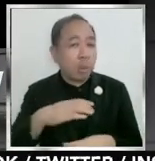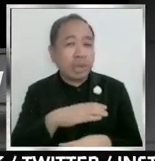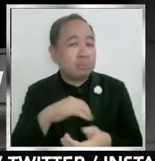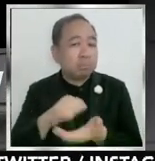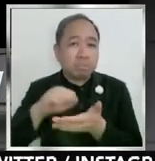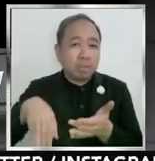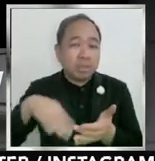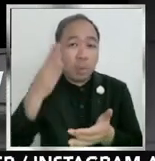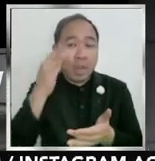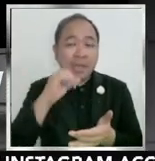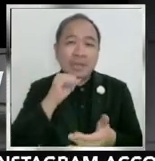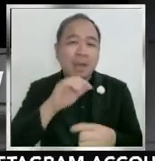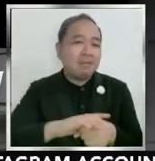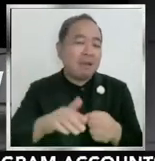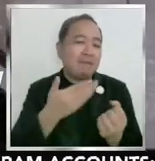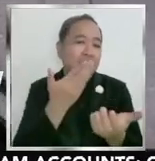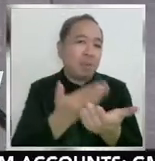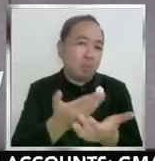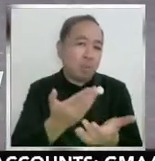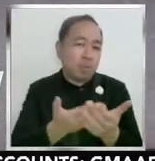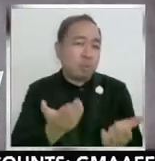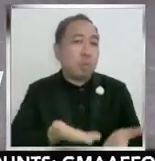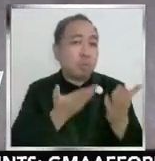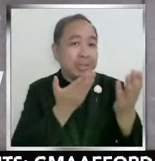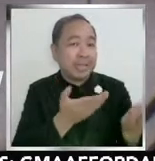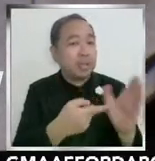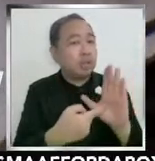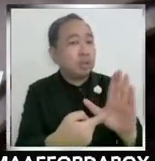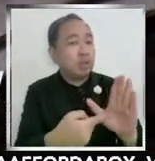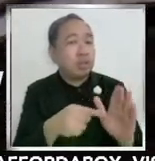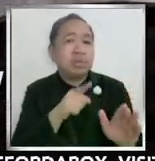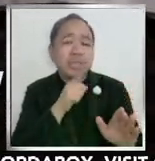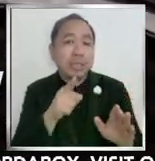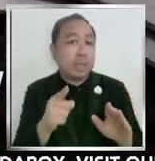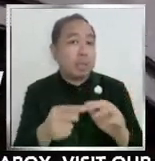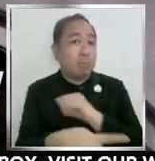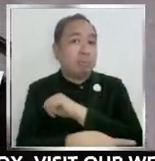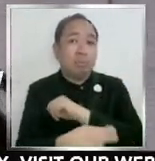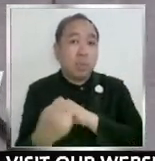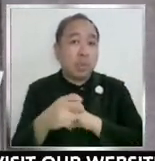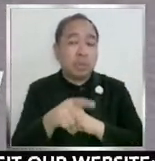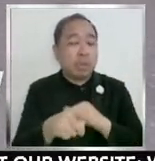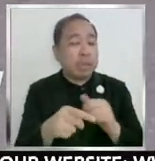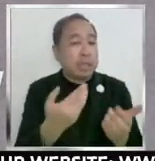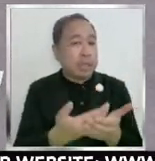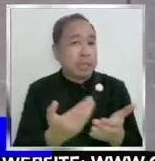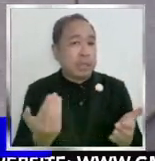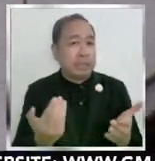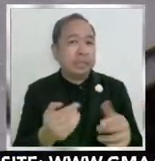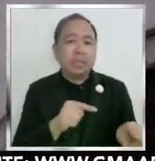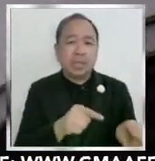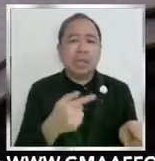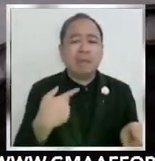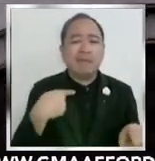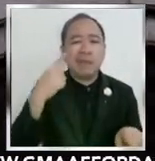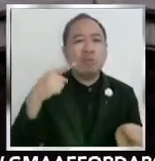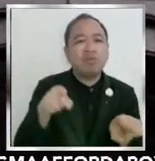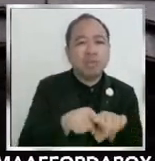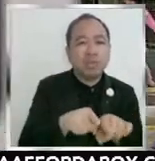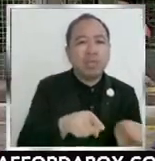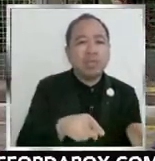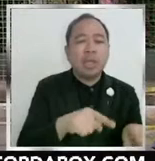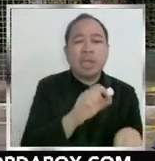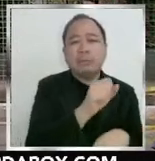ebidensyang iprinisenta ng prosekusyon para patunayang ill-gotten ang mga ari-arian, bagay na sinang-ayunan din ng Korte